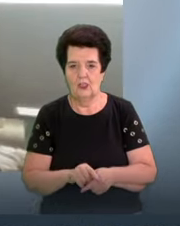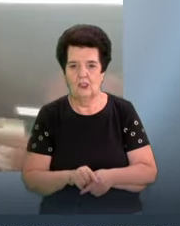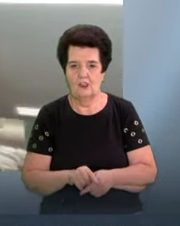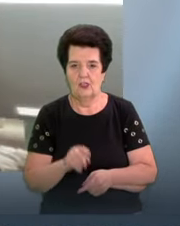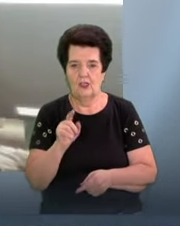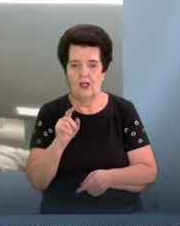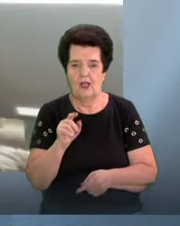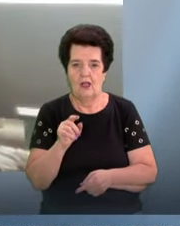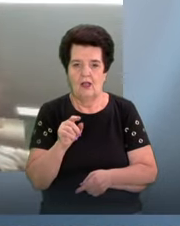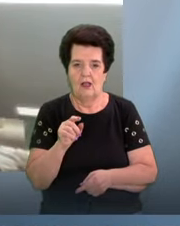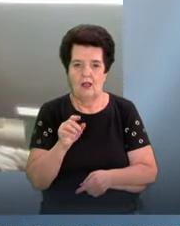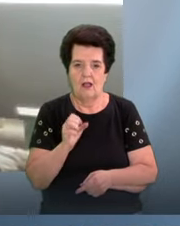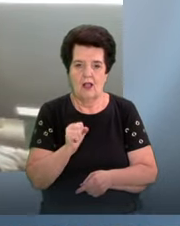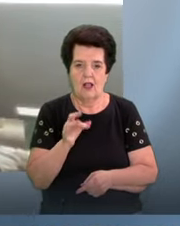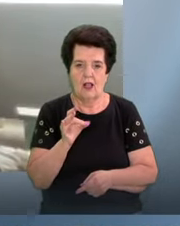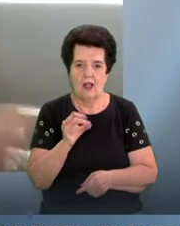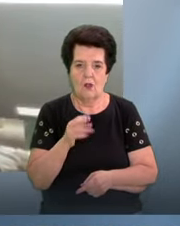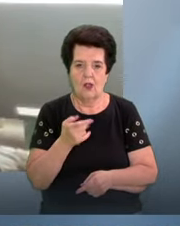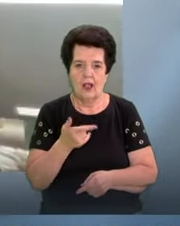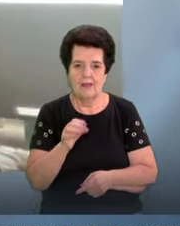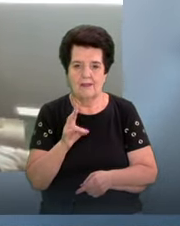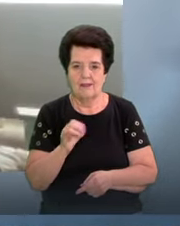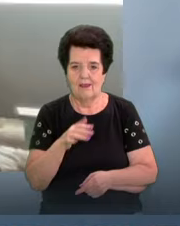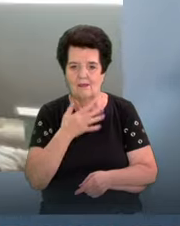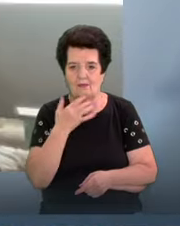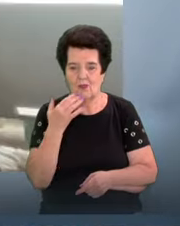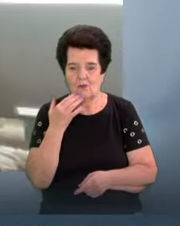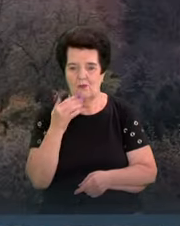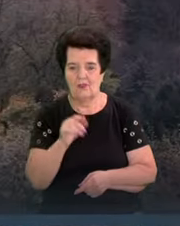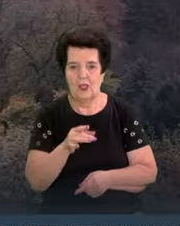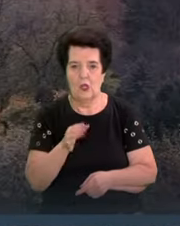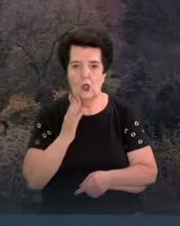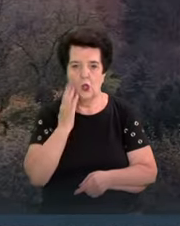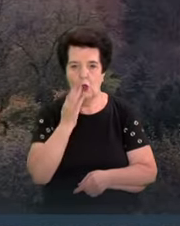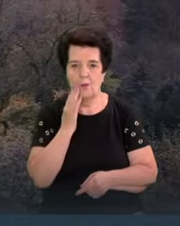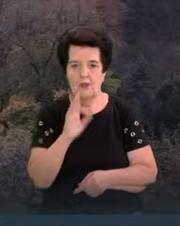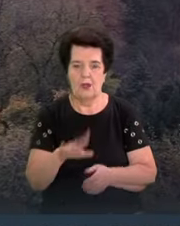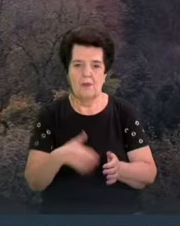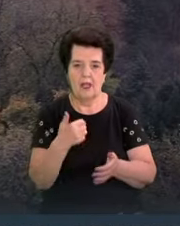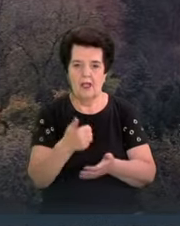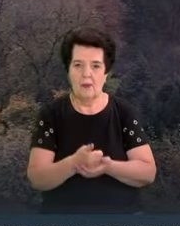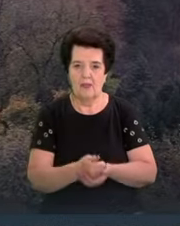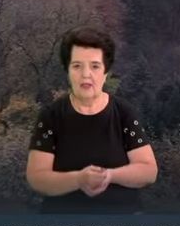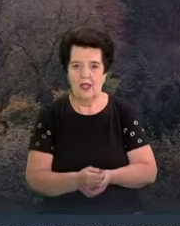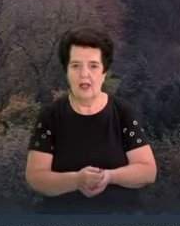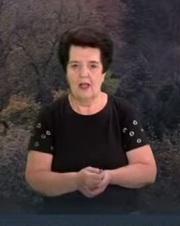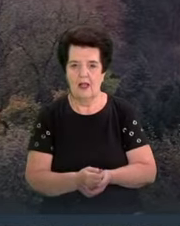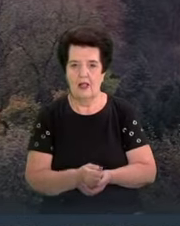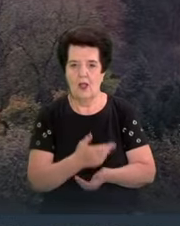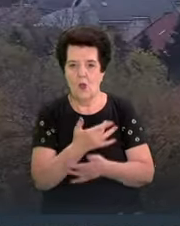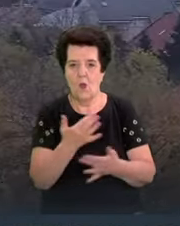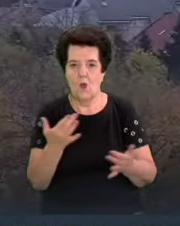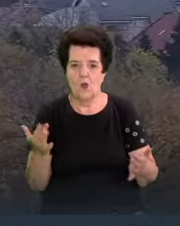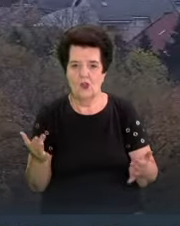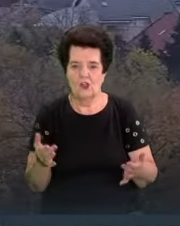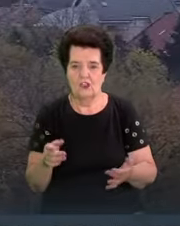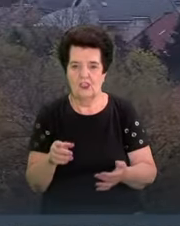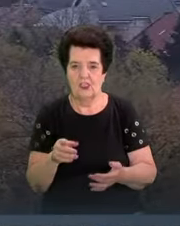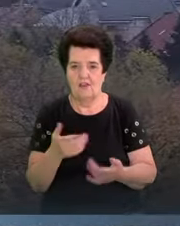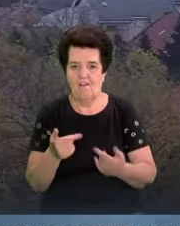superiorității arogante a unor români mai din capitală, care privesc de sus orice fel de